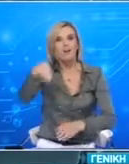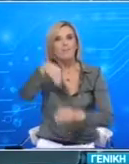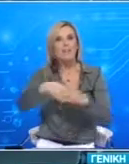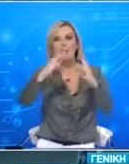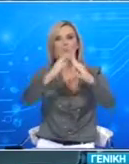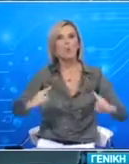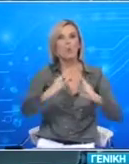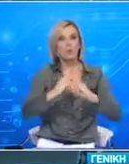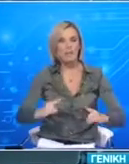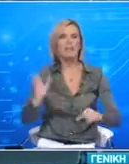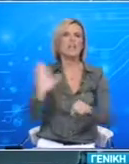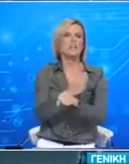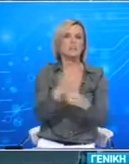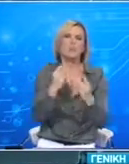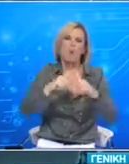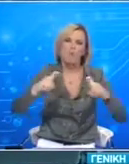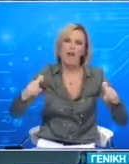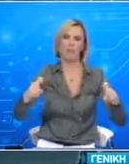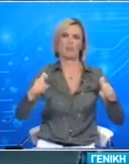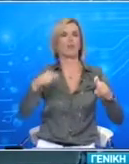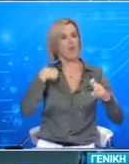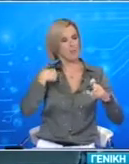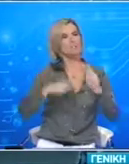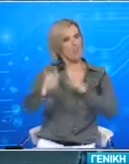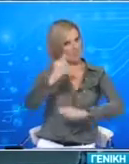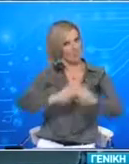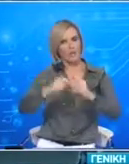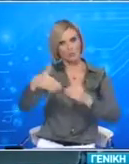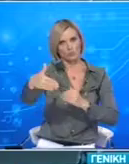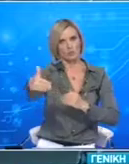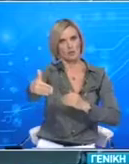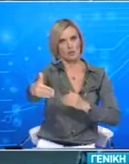έχουν συμβεί υλικές καταστροφές που θα επιδιορθωθούν το επόμενο χρονικό διάστημα.